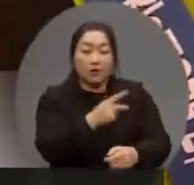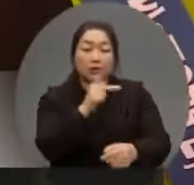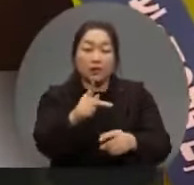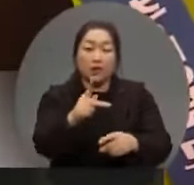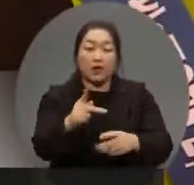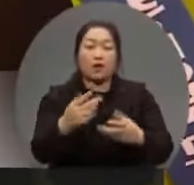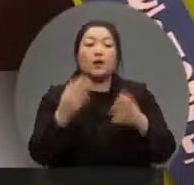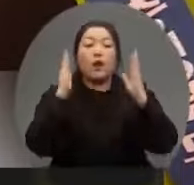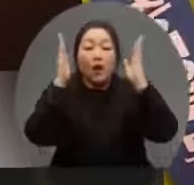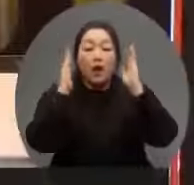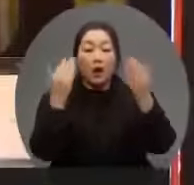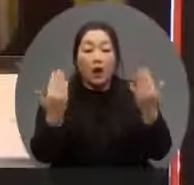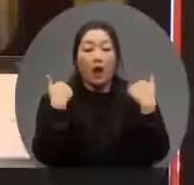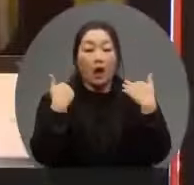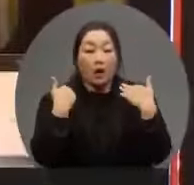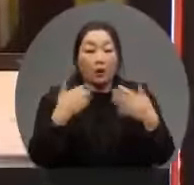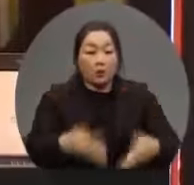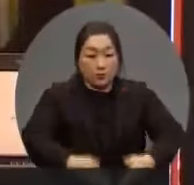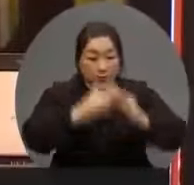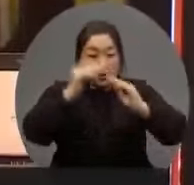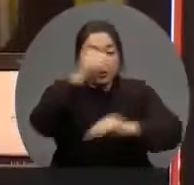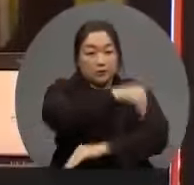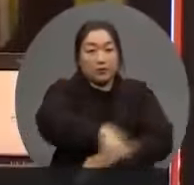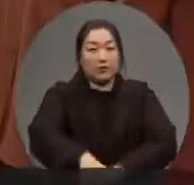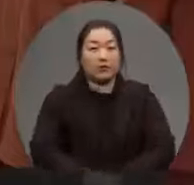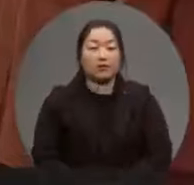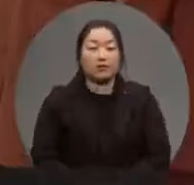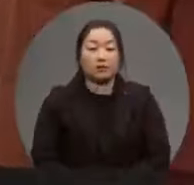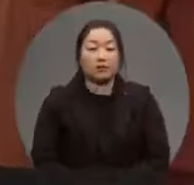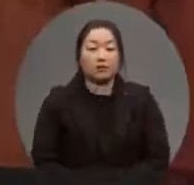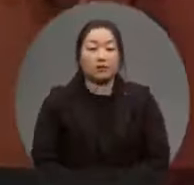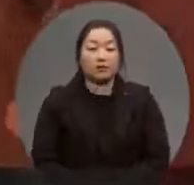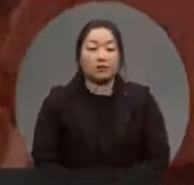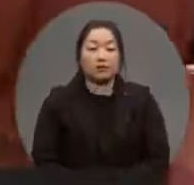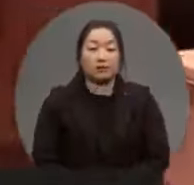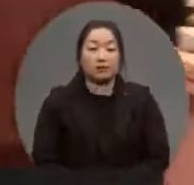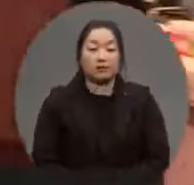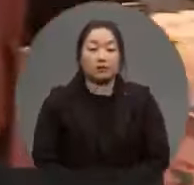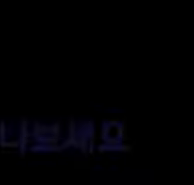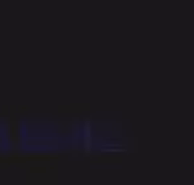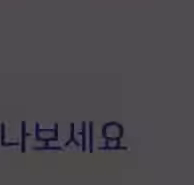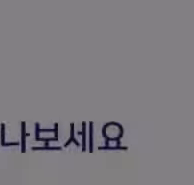국제 K-뷰티 스쿨을 건립할 계획입니다. MBC 뉴스 이병선입니다.